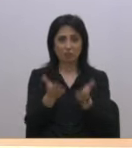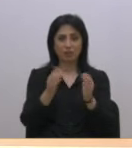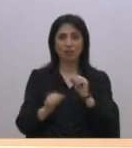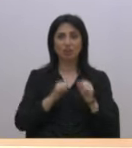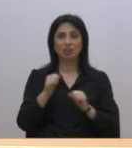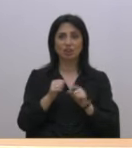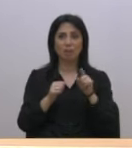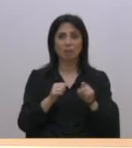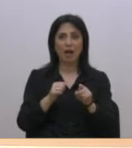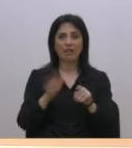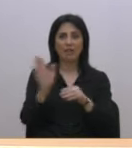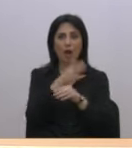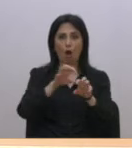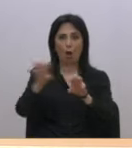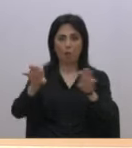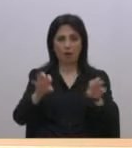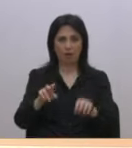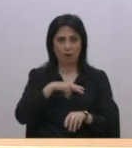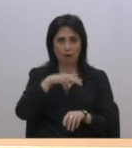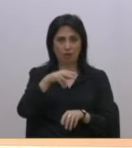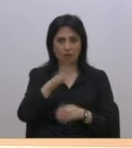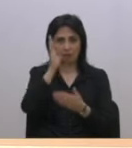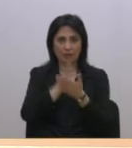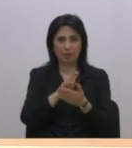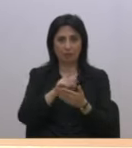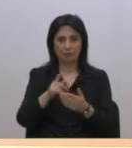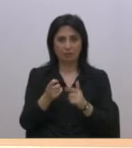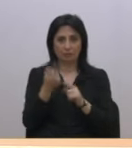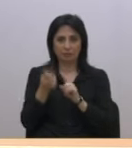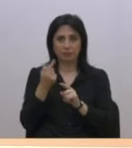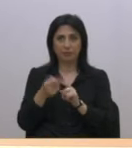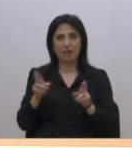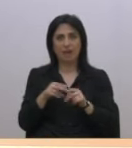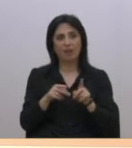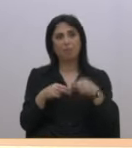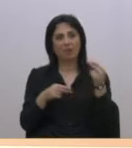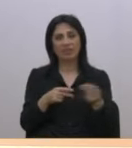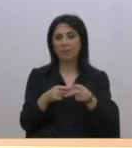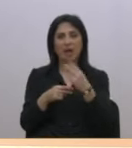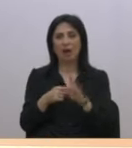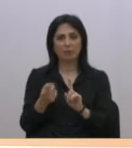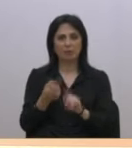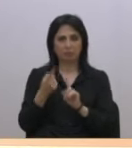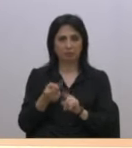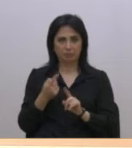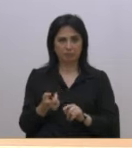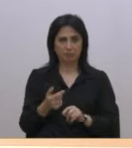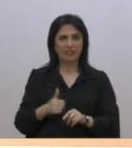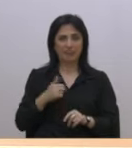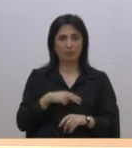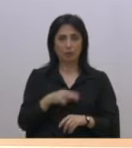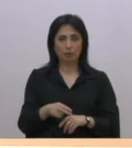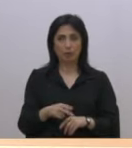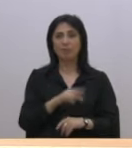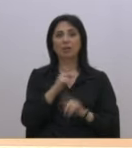შეეცადა მათ დაყოფას და მის გათვლას, თუ ვინ ღირსია ღირსების ორდენის და ვინ არა.